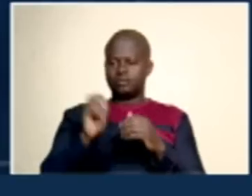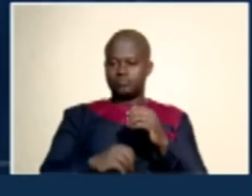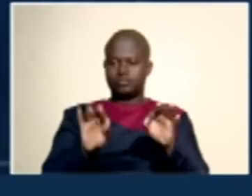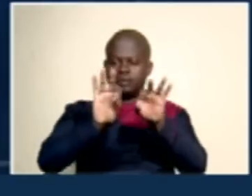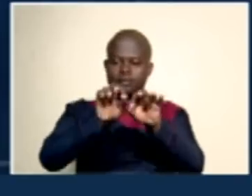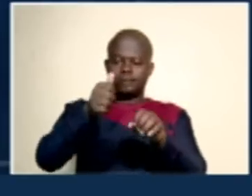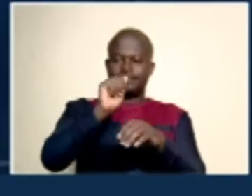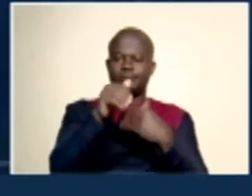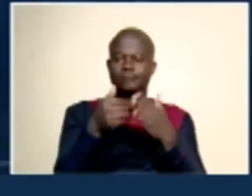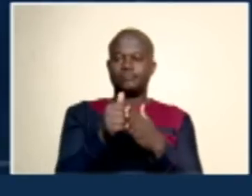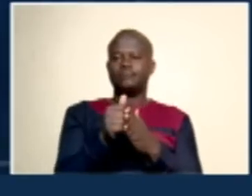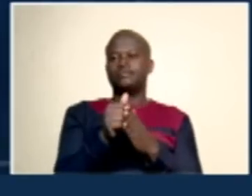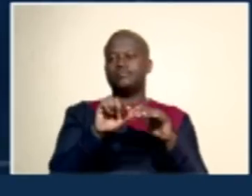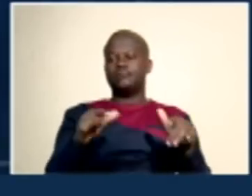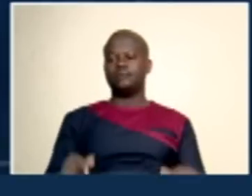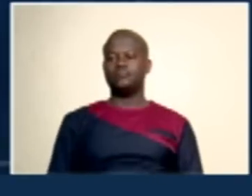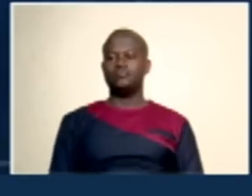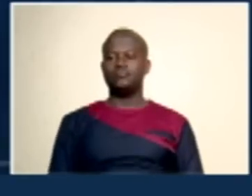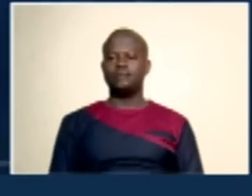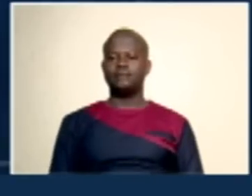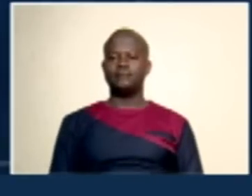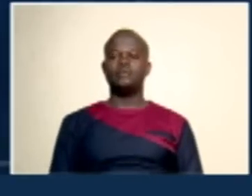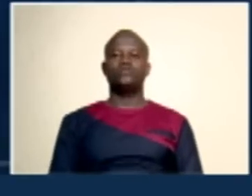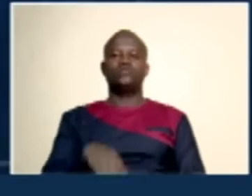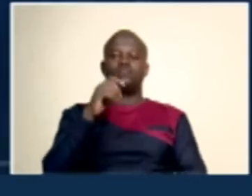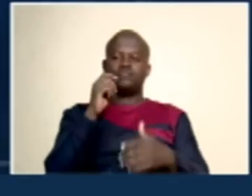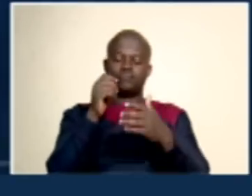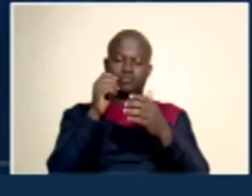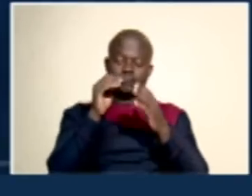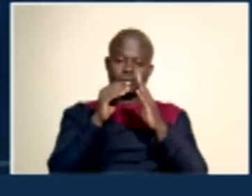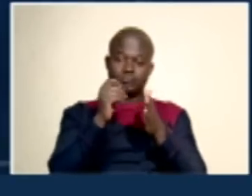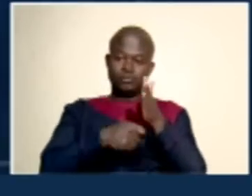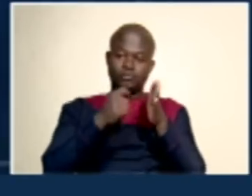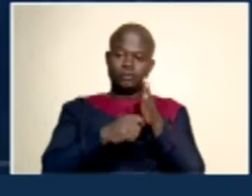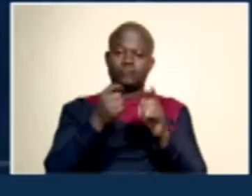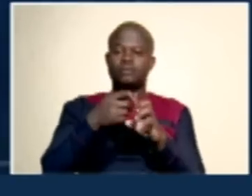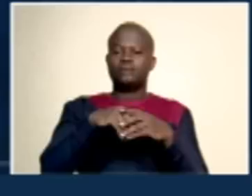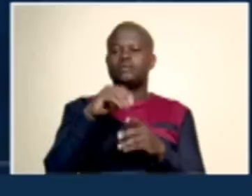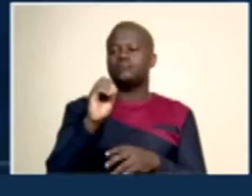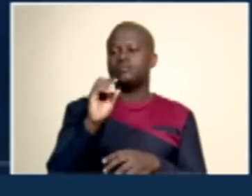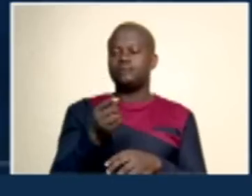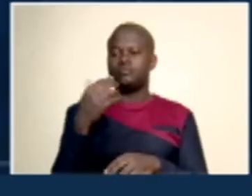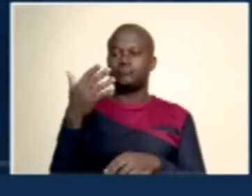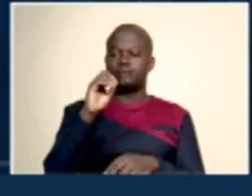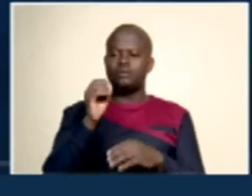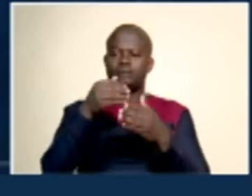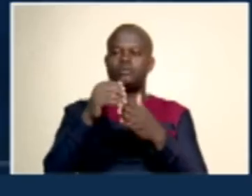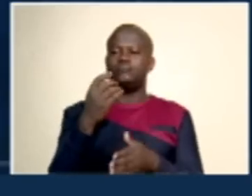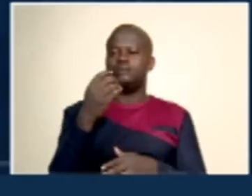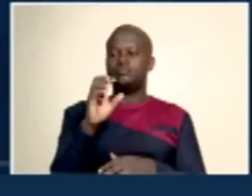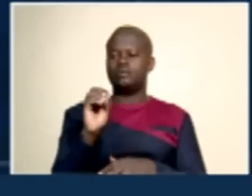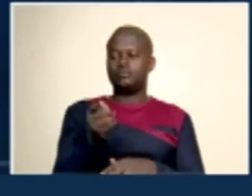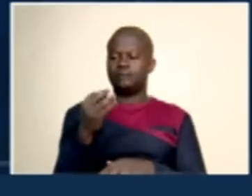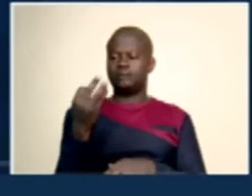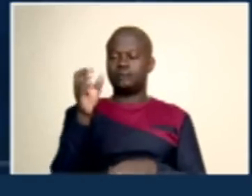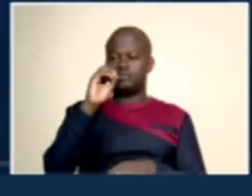by'agaciro kayo hamwe n'ubutaka. Umusoro ku nyubako z'ubucuruzi uzakurwa kuri 0.5%, ushyirwe kuri 0.3%